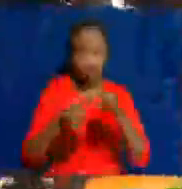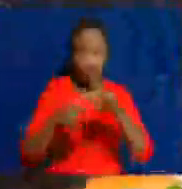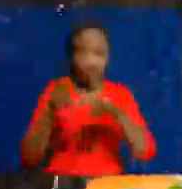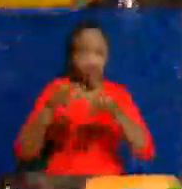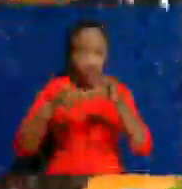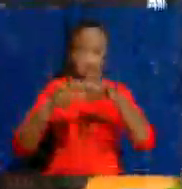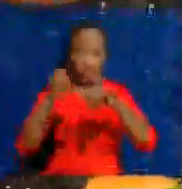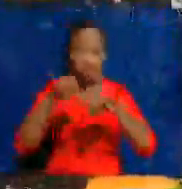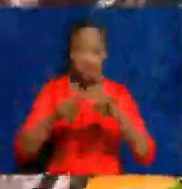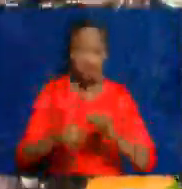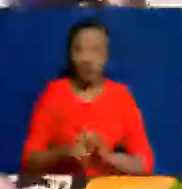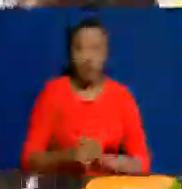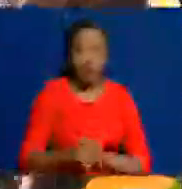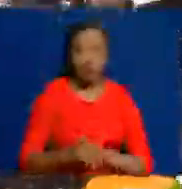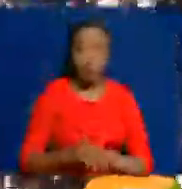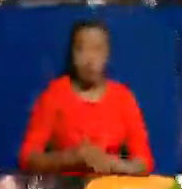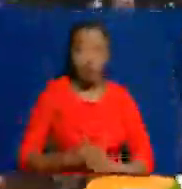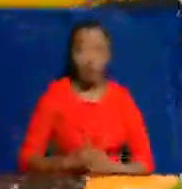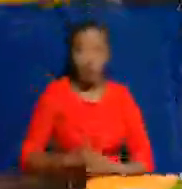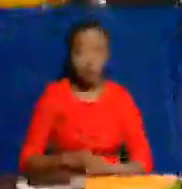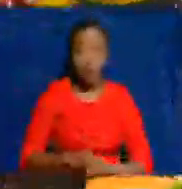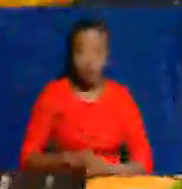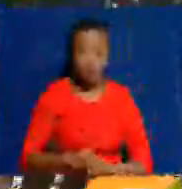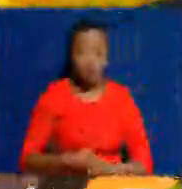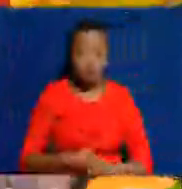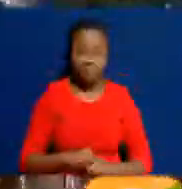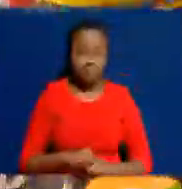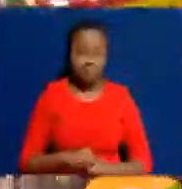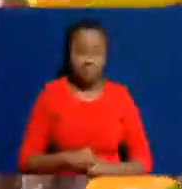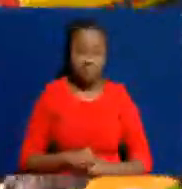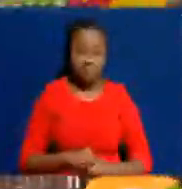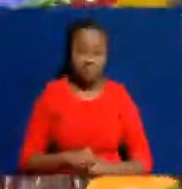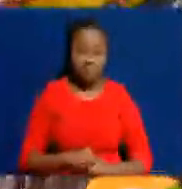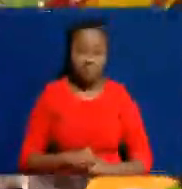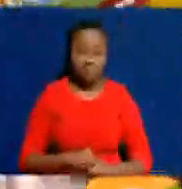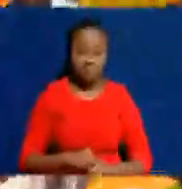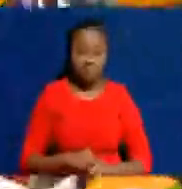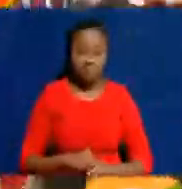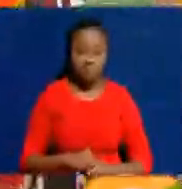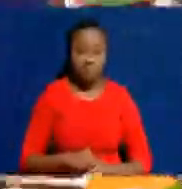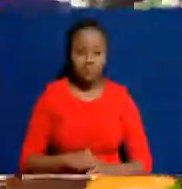Gatete Njoroge, runinga ya Citizen.